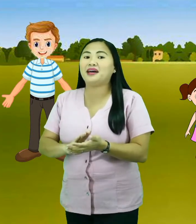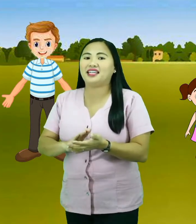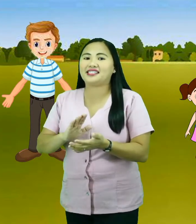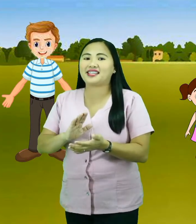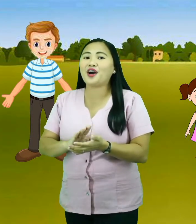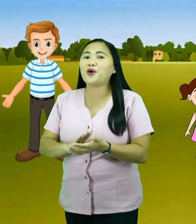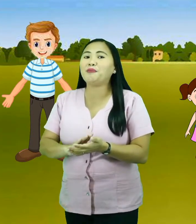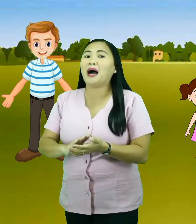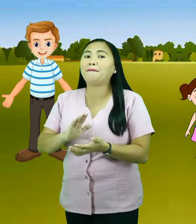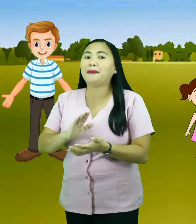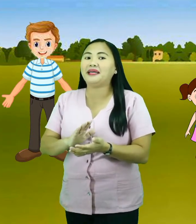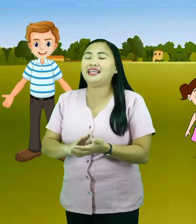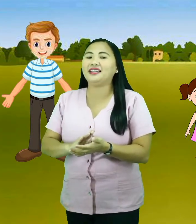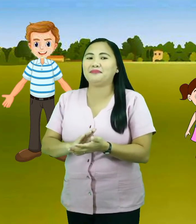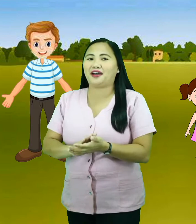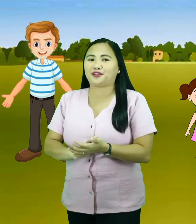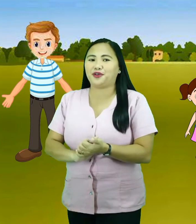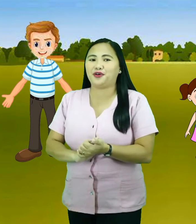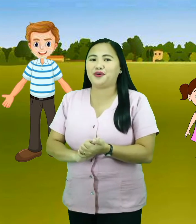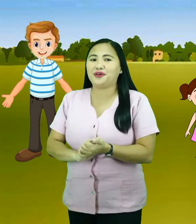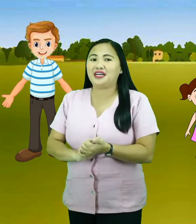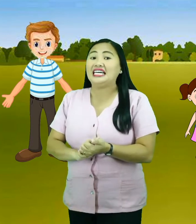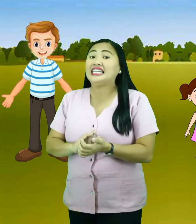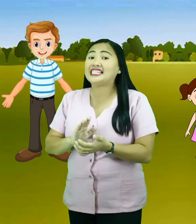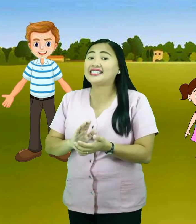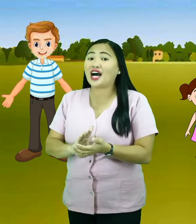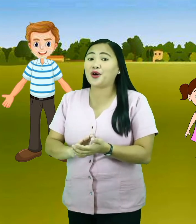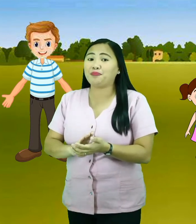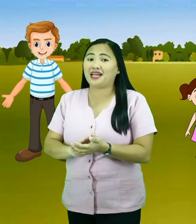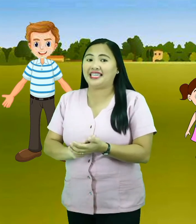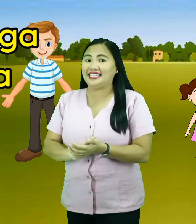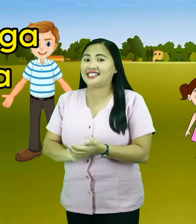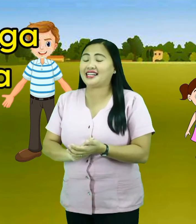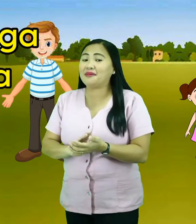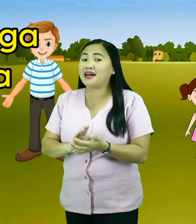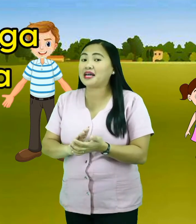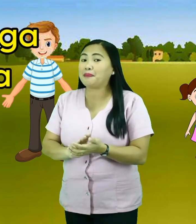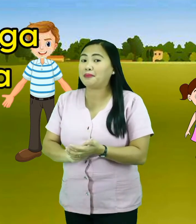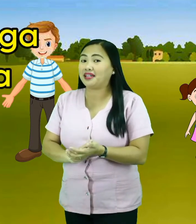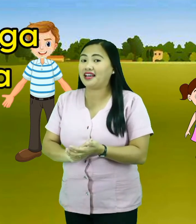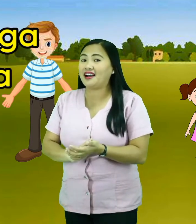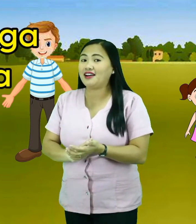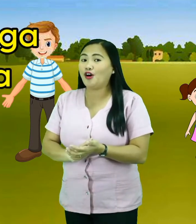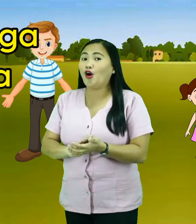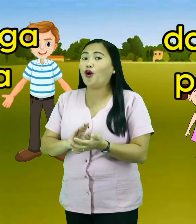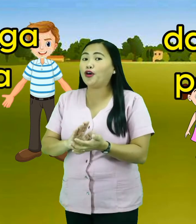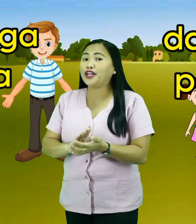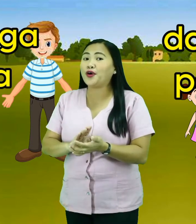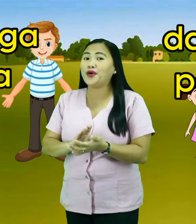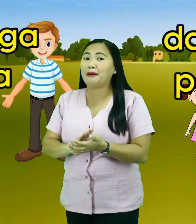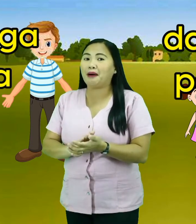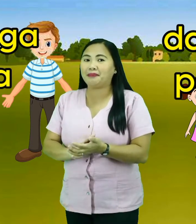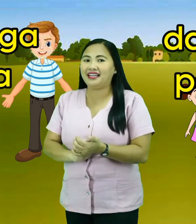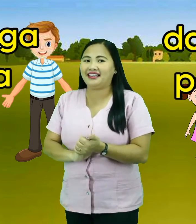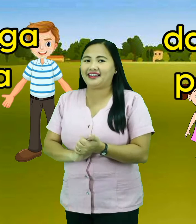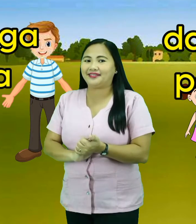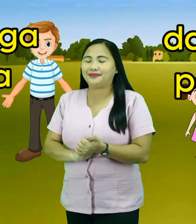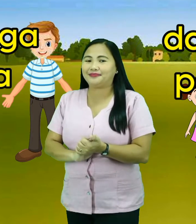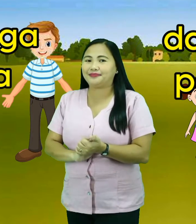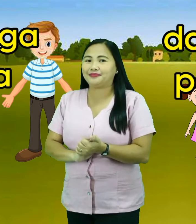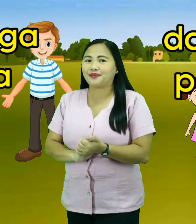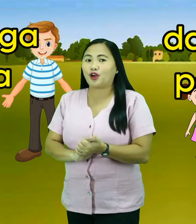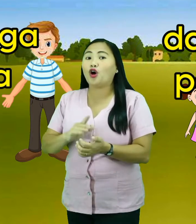Asa man ay sakop ang pamilya ni Berto? Nahisakop ba kini sa gamay nga pamilya o dako nga